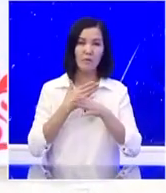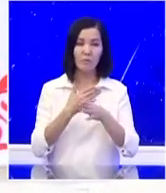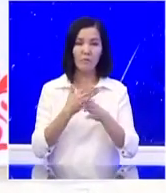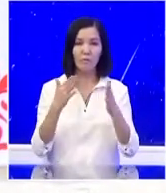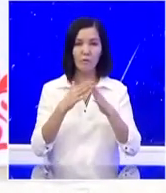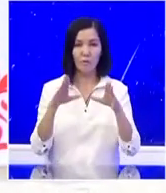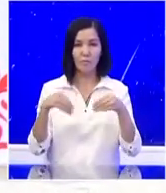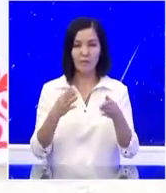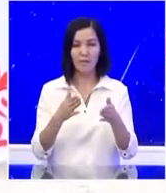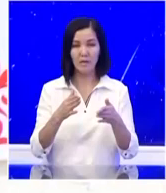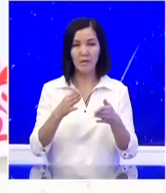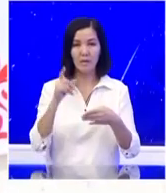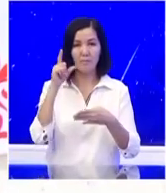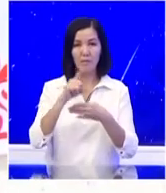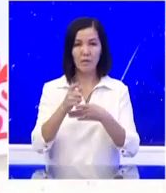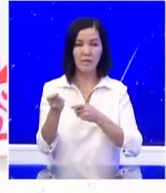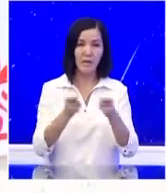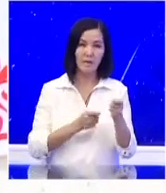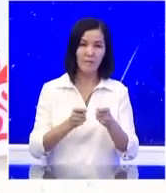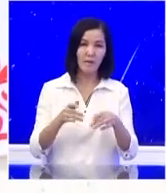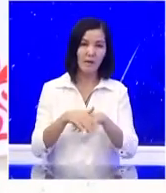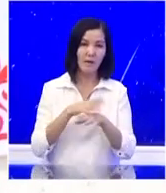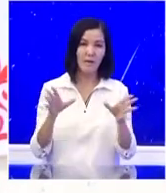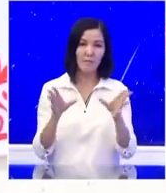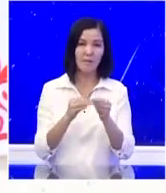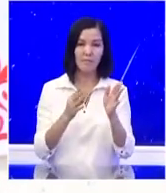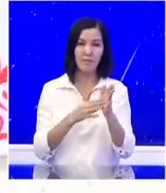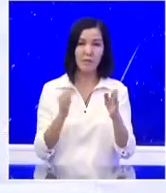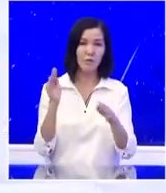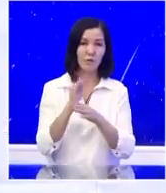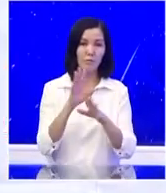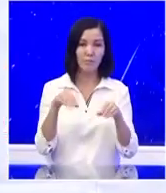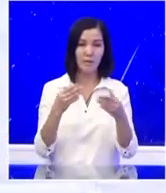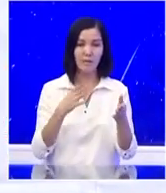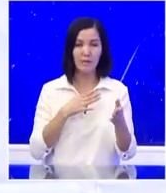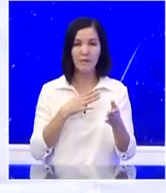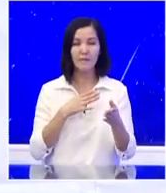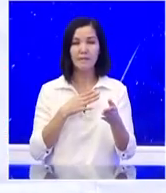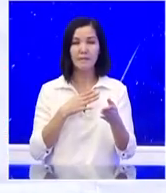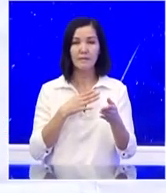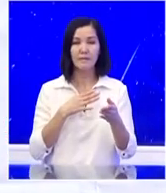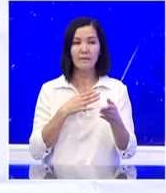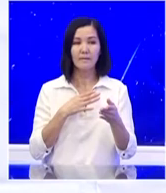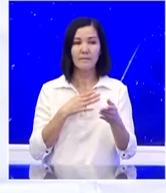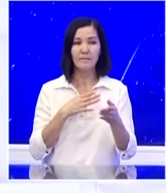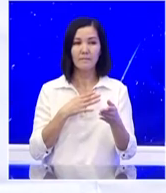осы ауыл имамдары, ауыл әкімдігі, ел жұрттың арқасында 8 үй қосымша беріліп жатыр. Былтырдың өзінде